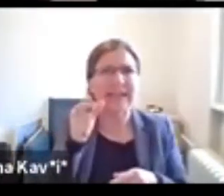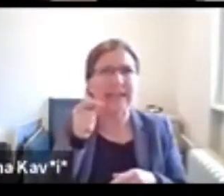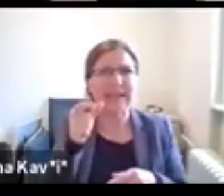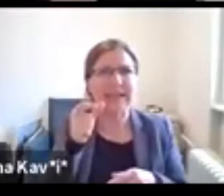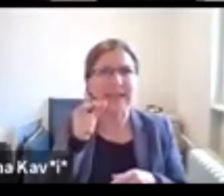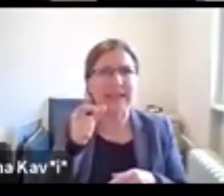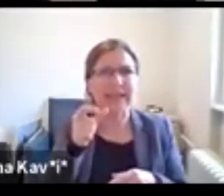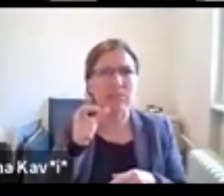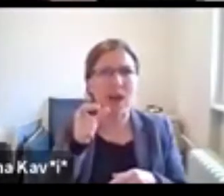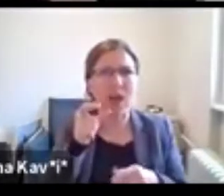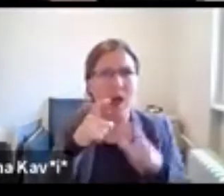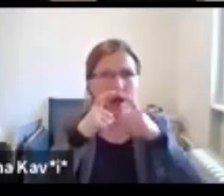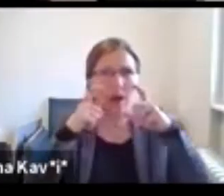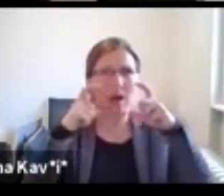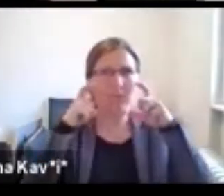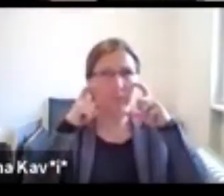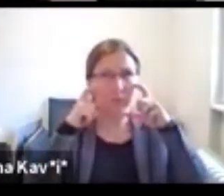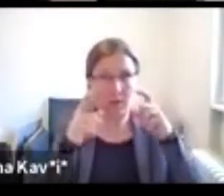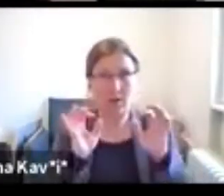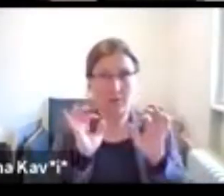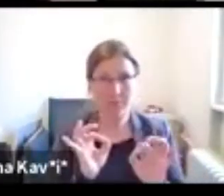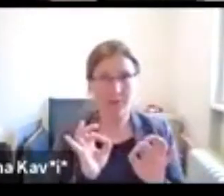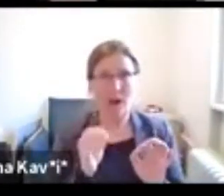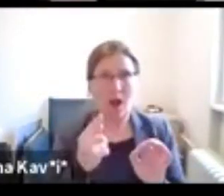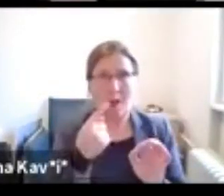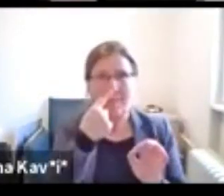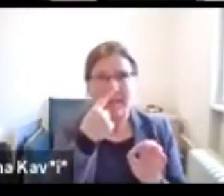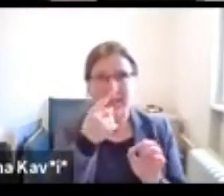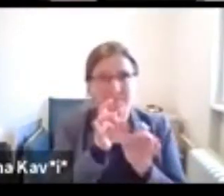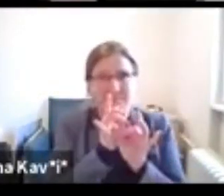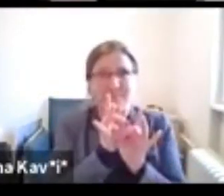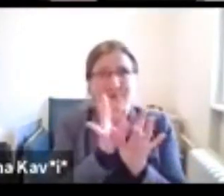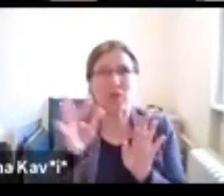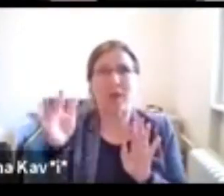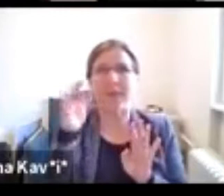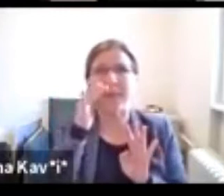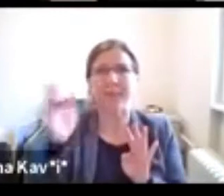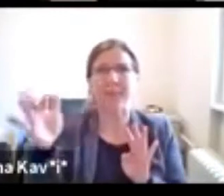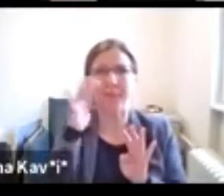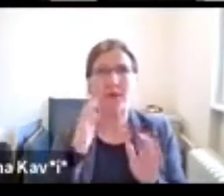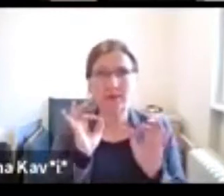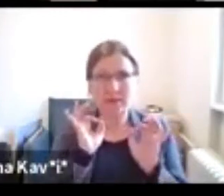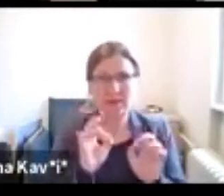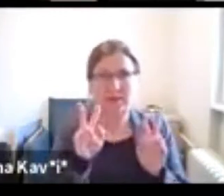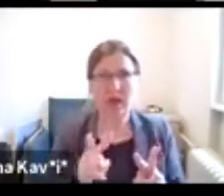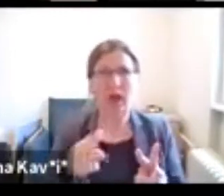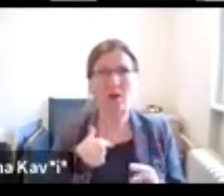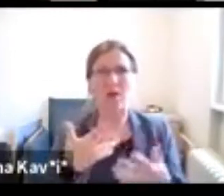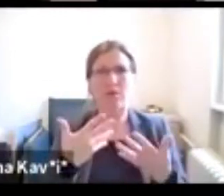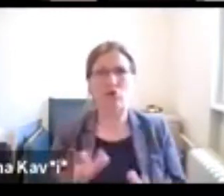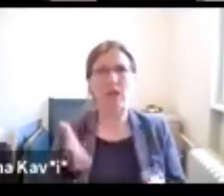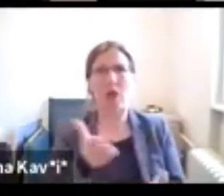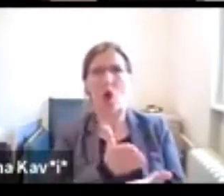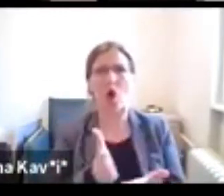čujem kad stavim masku. Dakle, doista si dezorijentiran i pored svega ovoga što te čeka, o čemu je Iva vrlo zorno